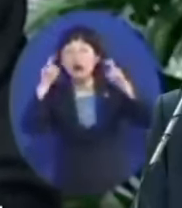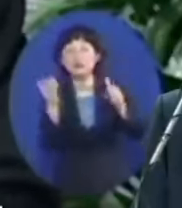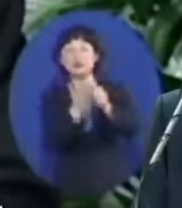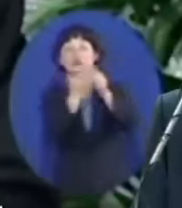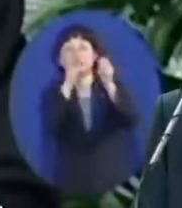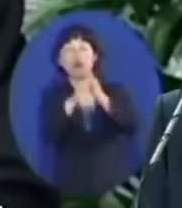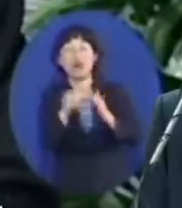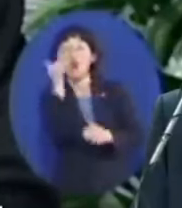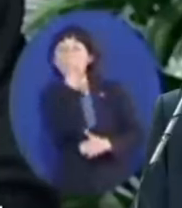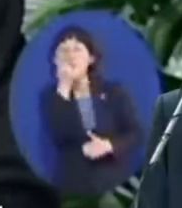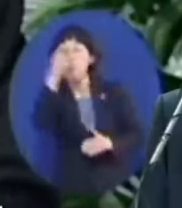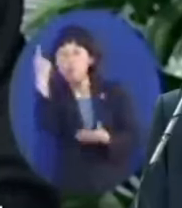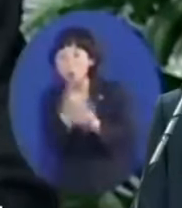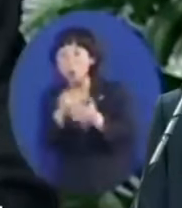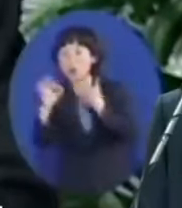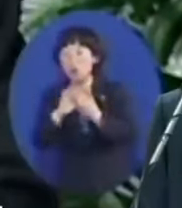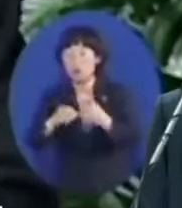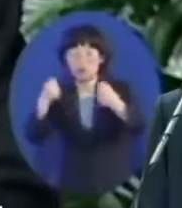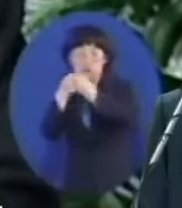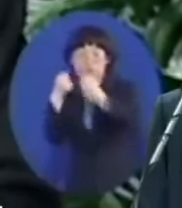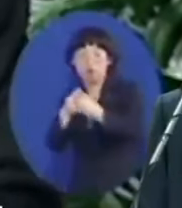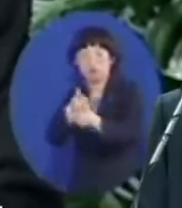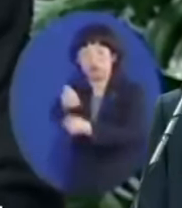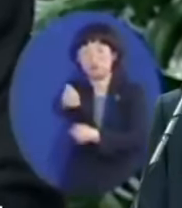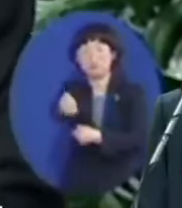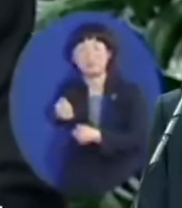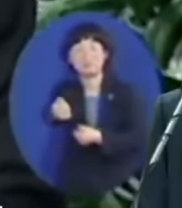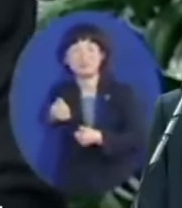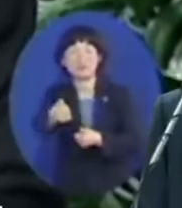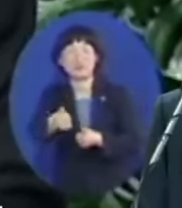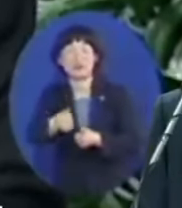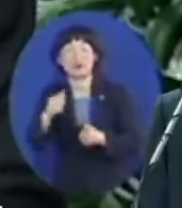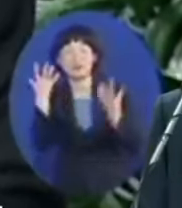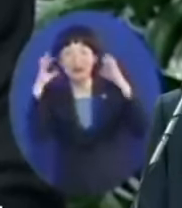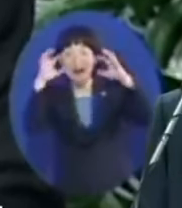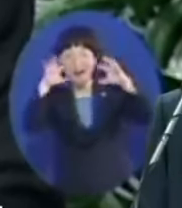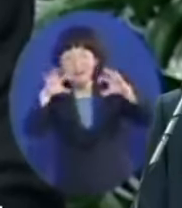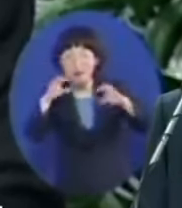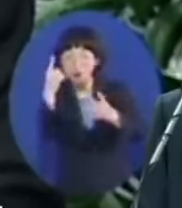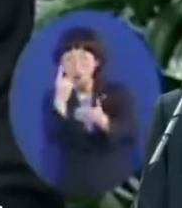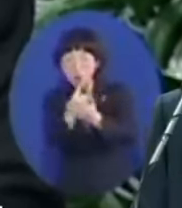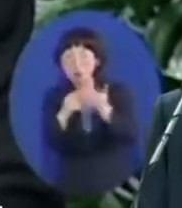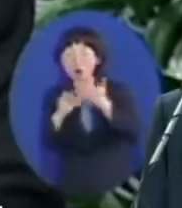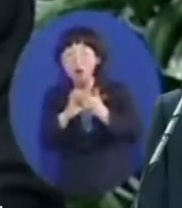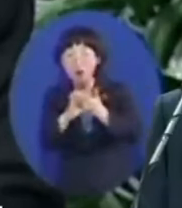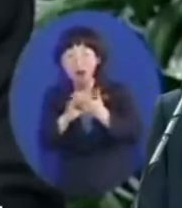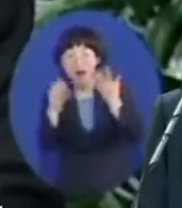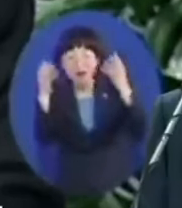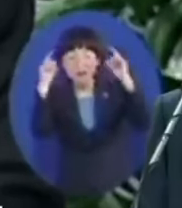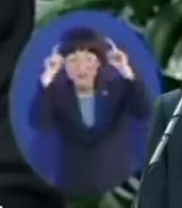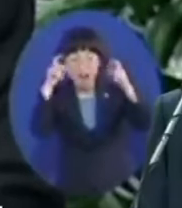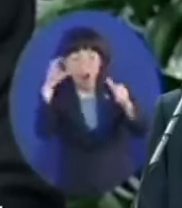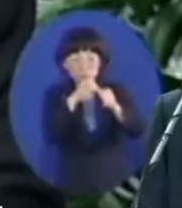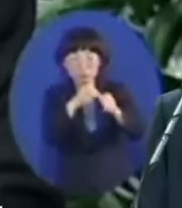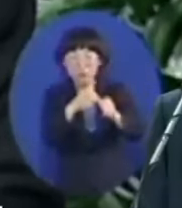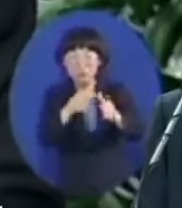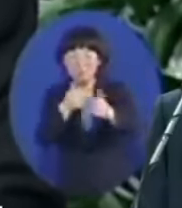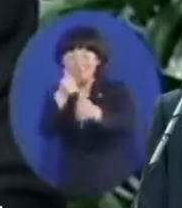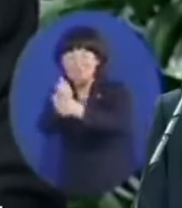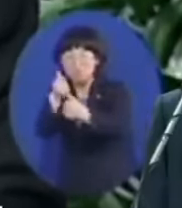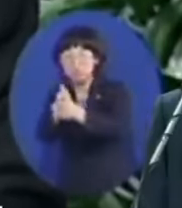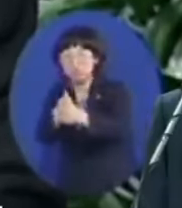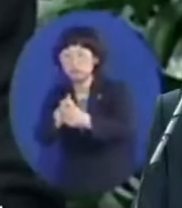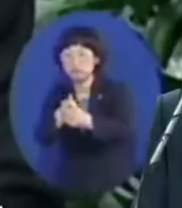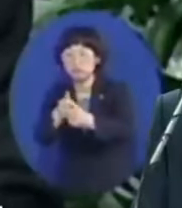곰이 와서 오면 곰과 싸워서 곰을 물리치고 사자가 와서 짐승을 빼앗아가는 사자와 싸워서